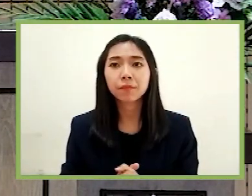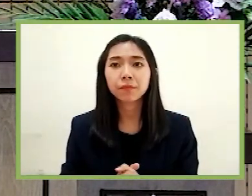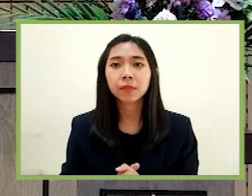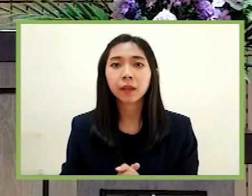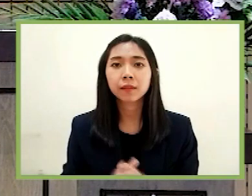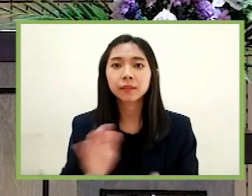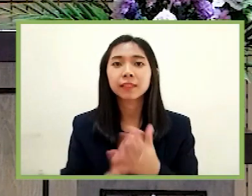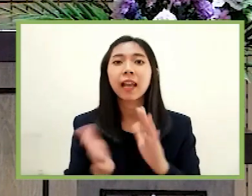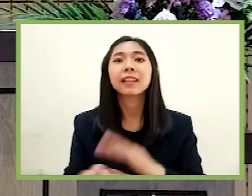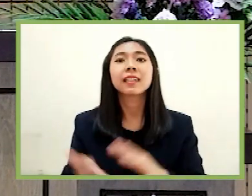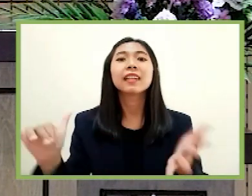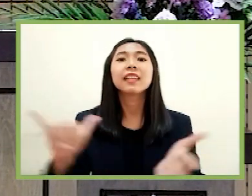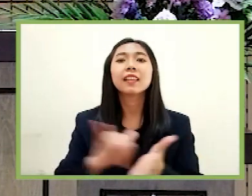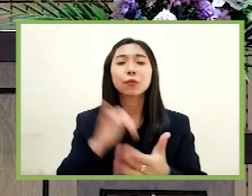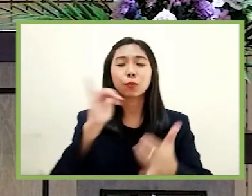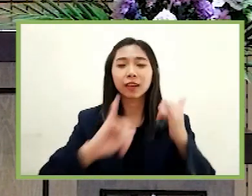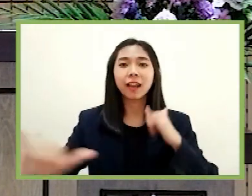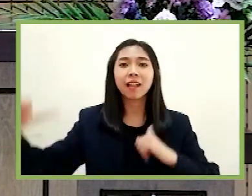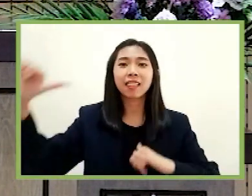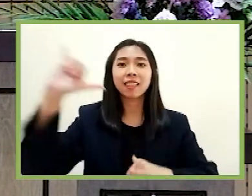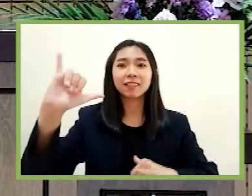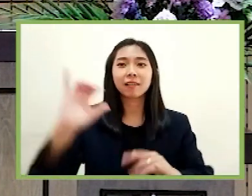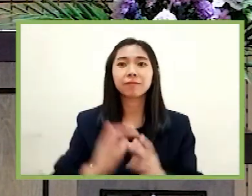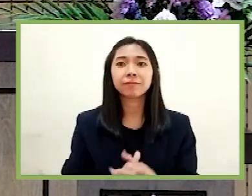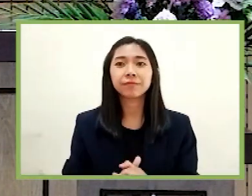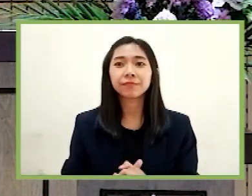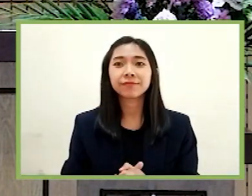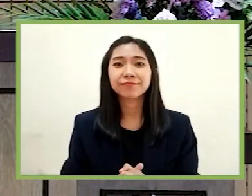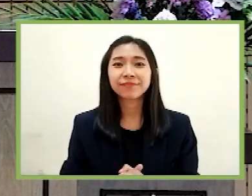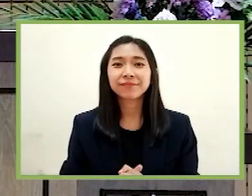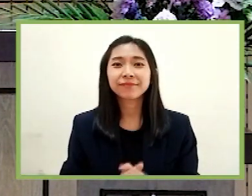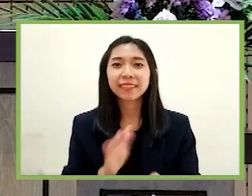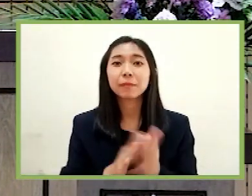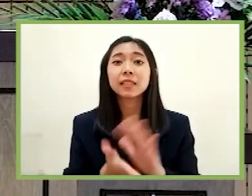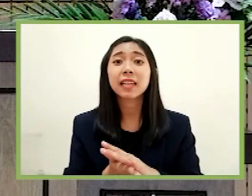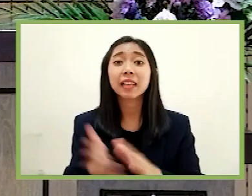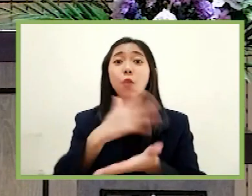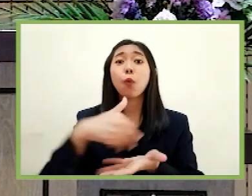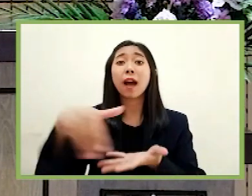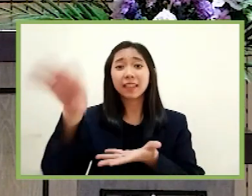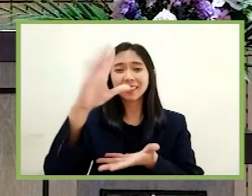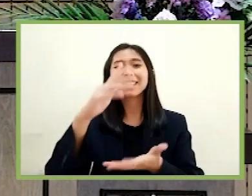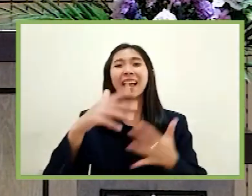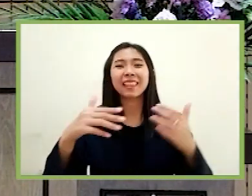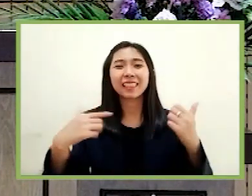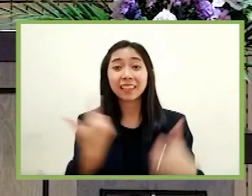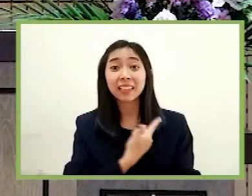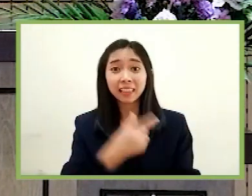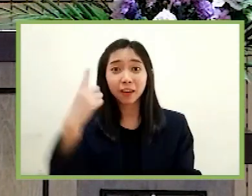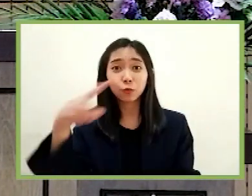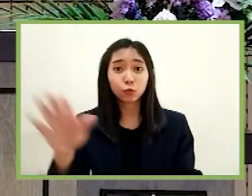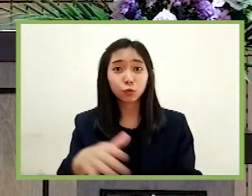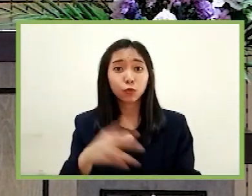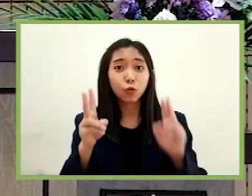maka itulah yang bersifat kekal itulah yang akan menjadi warisan berharga bagi orang